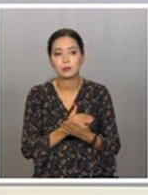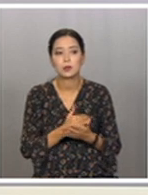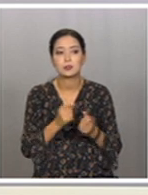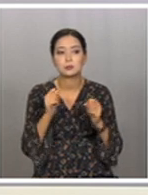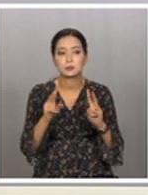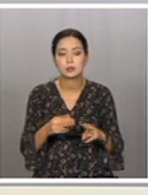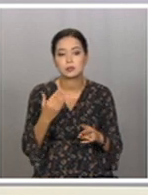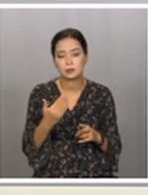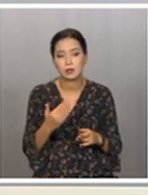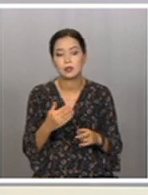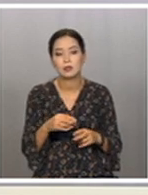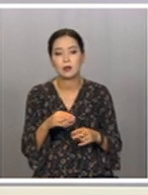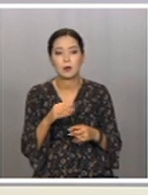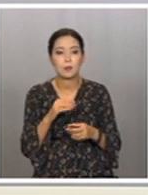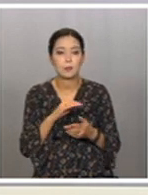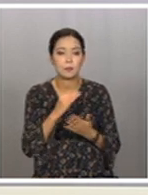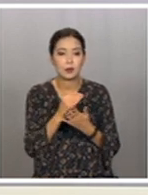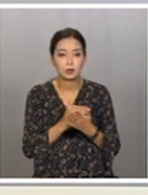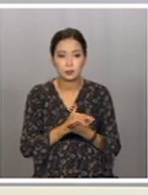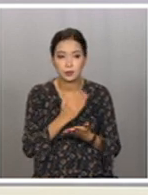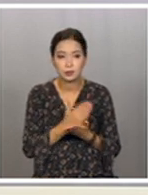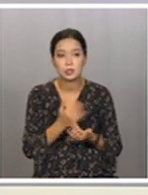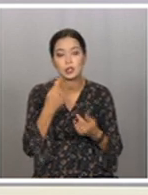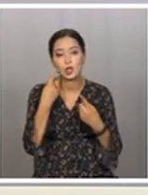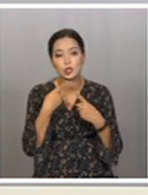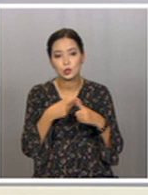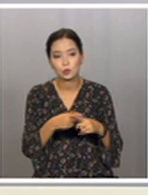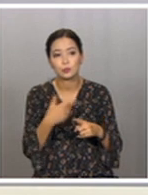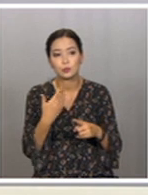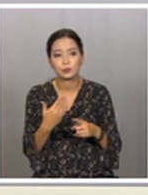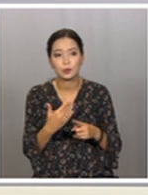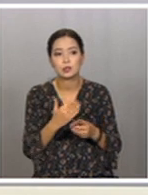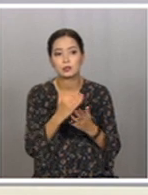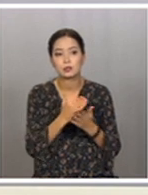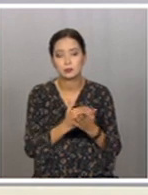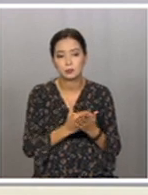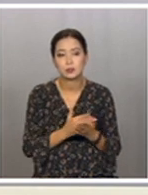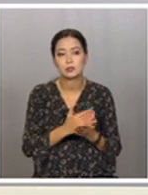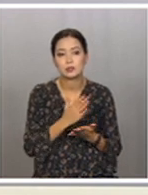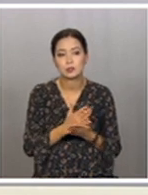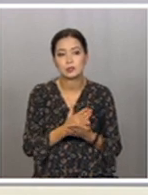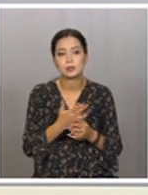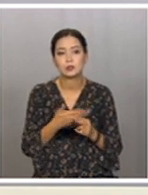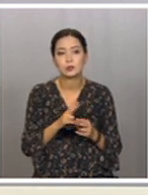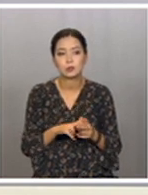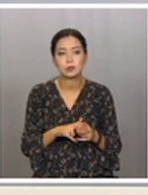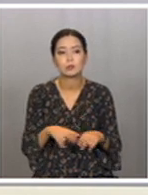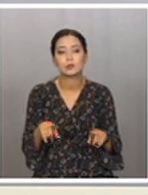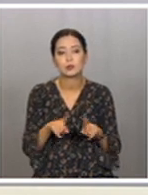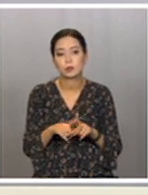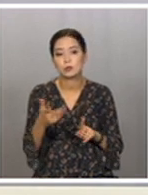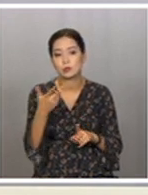мақсатта. Келесі инструменталдық бағдарламалық жасақтама. Ол мынандай түрлерге